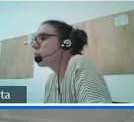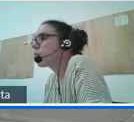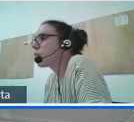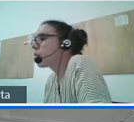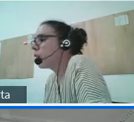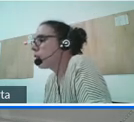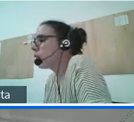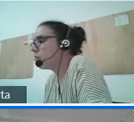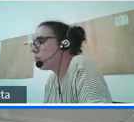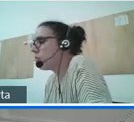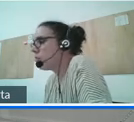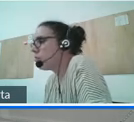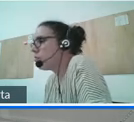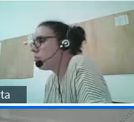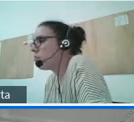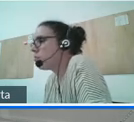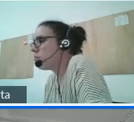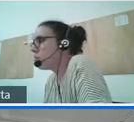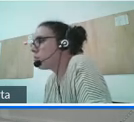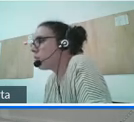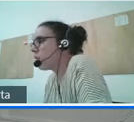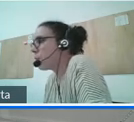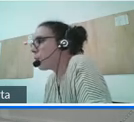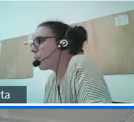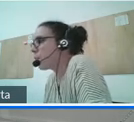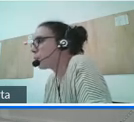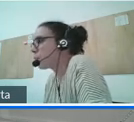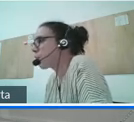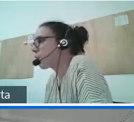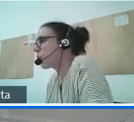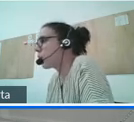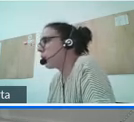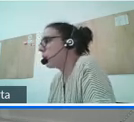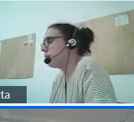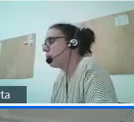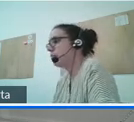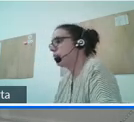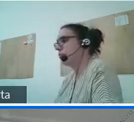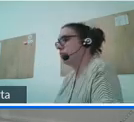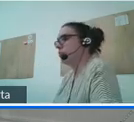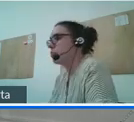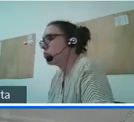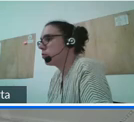link, perché secondo me dovrebbero essere, come dire,